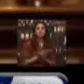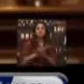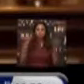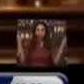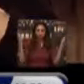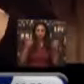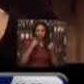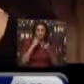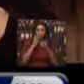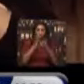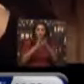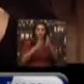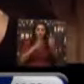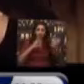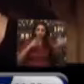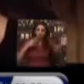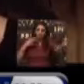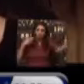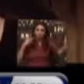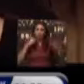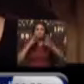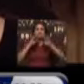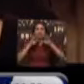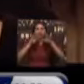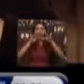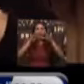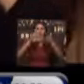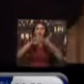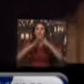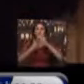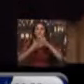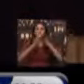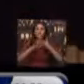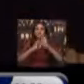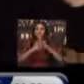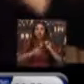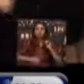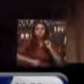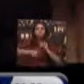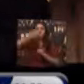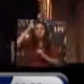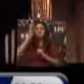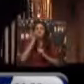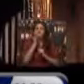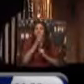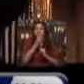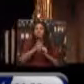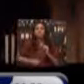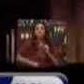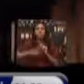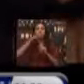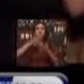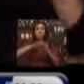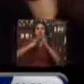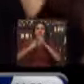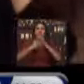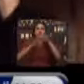عربي بتتعرض فيها. اول فيلم، وكان الطابور حوالين عماد الدين وسليمان